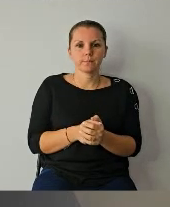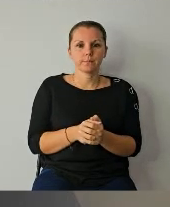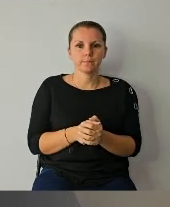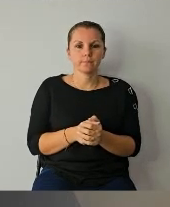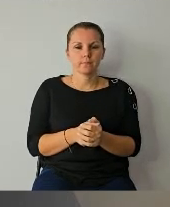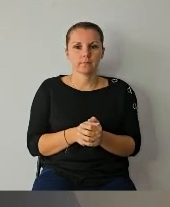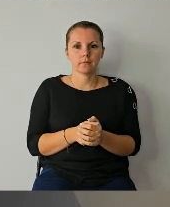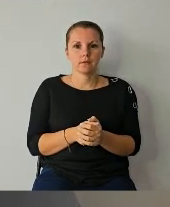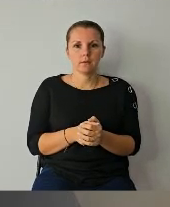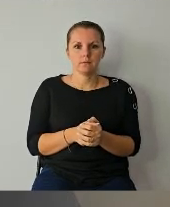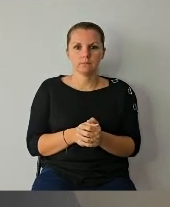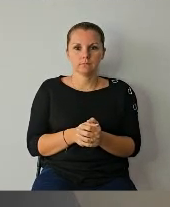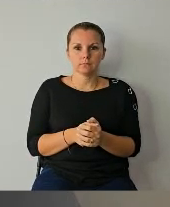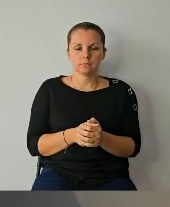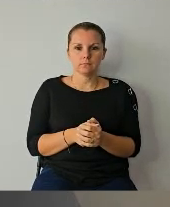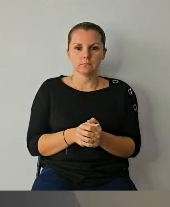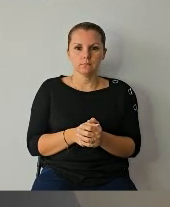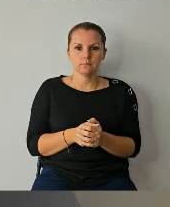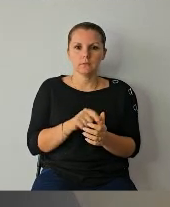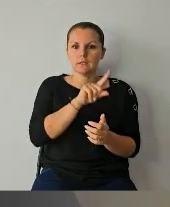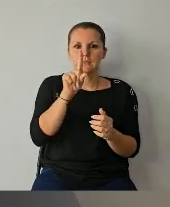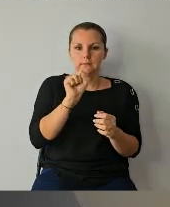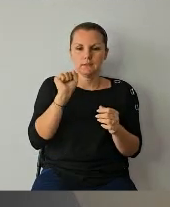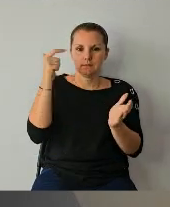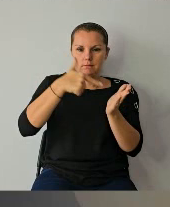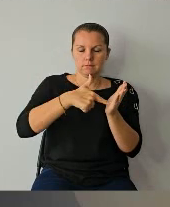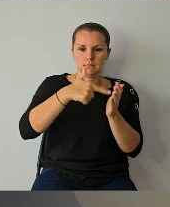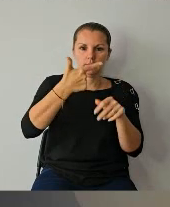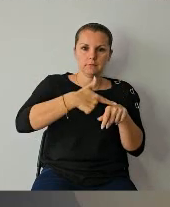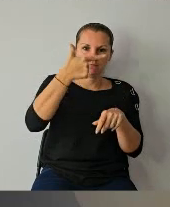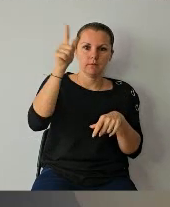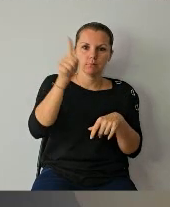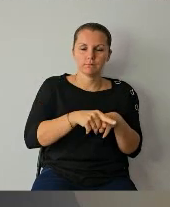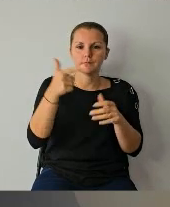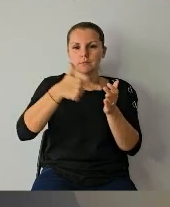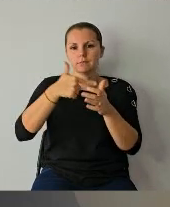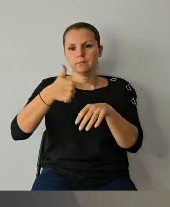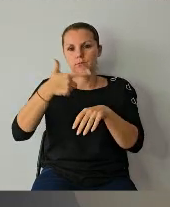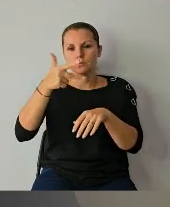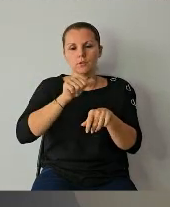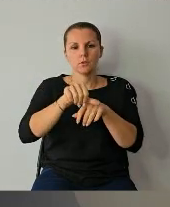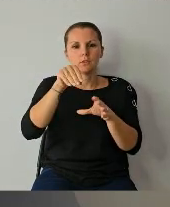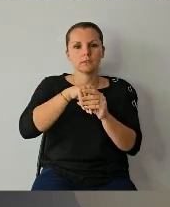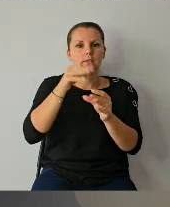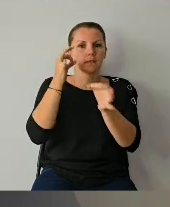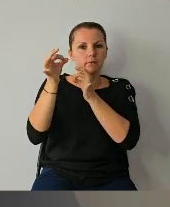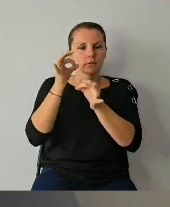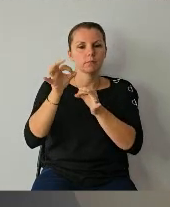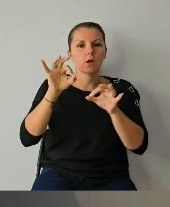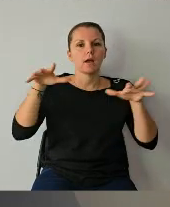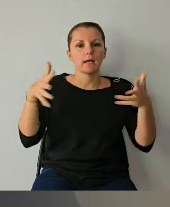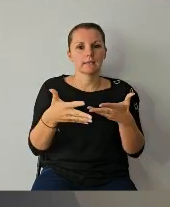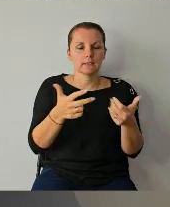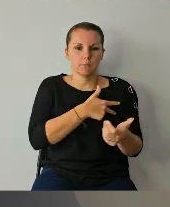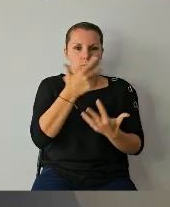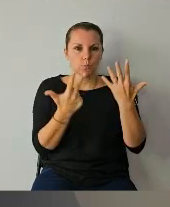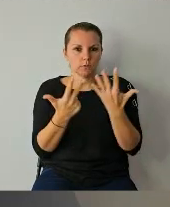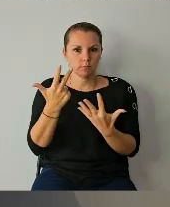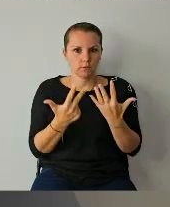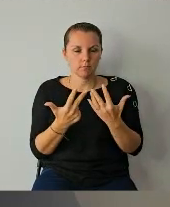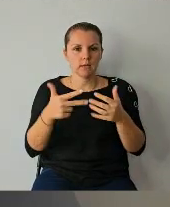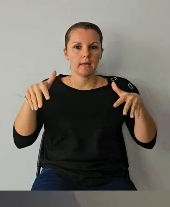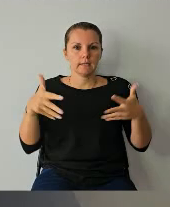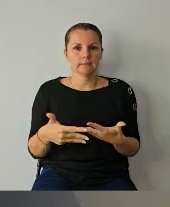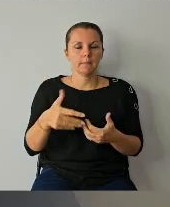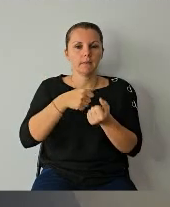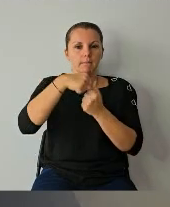zadań oświatowych tej jednostki za poprzedni rok. I jest to informacja o egzaminie ósmoklasisty, egzaminie